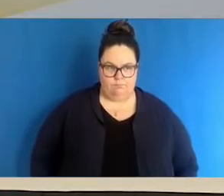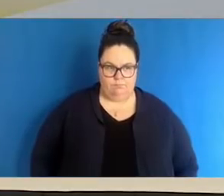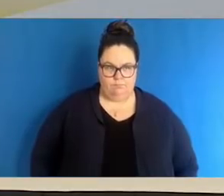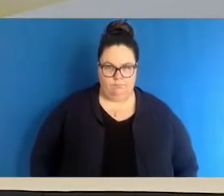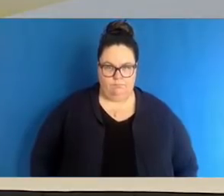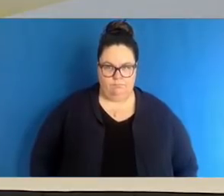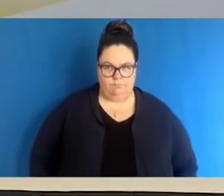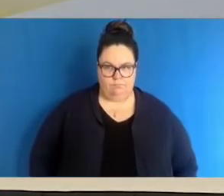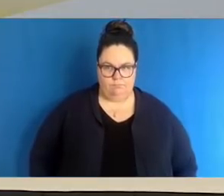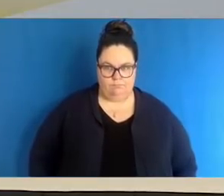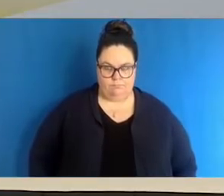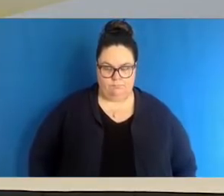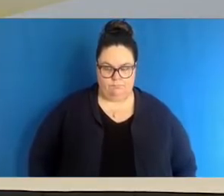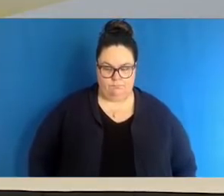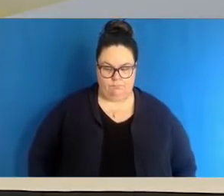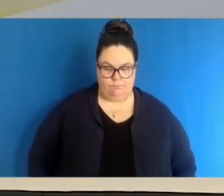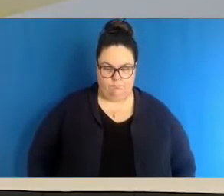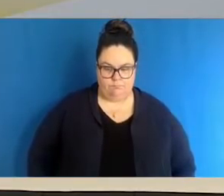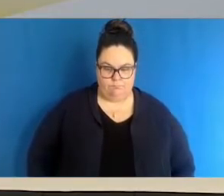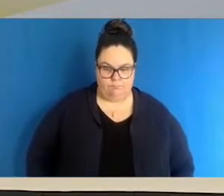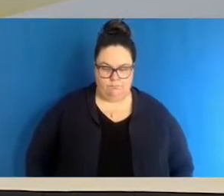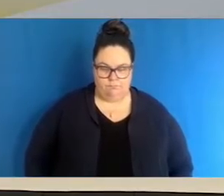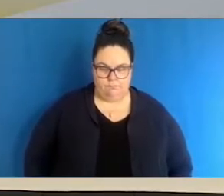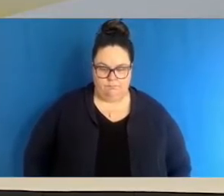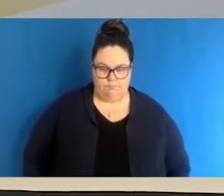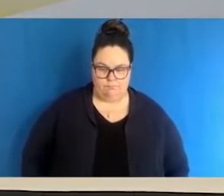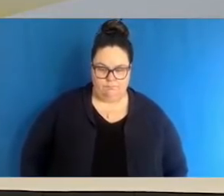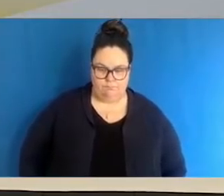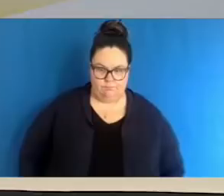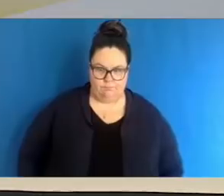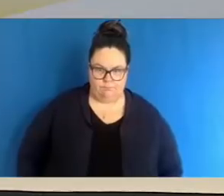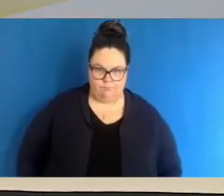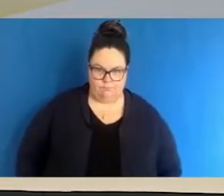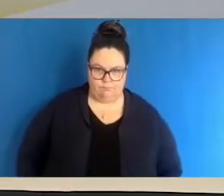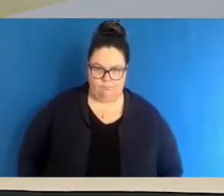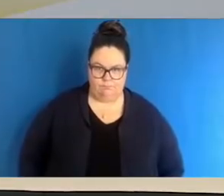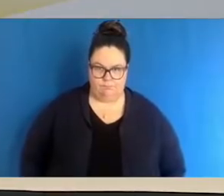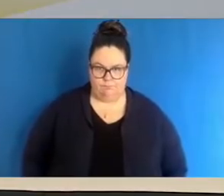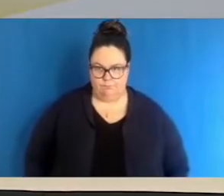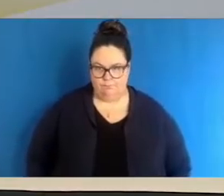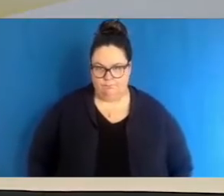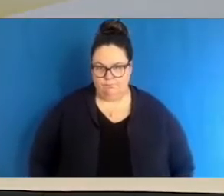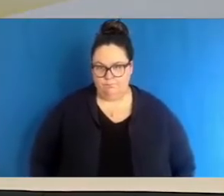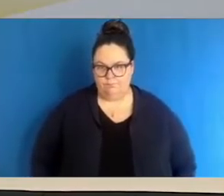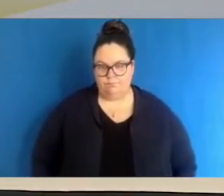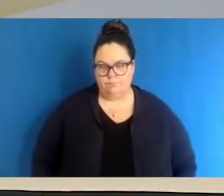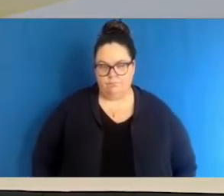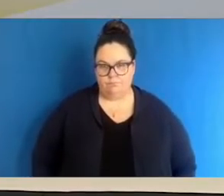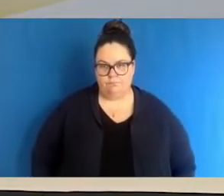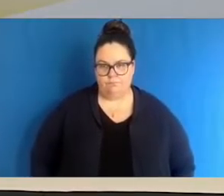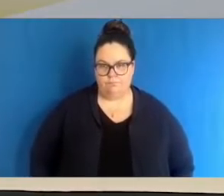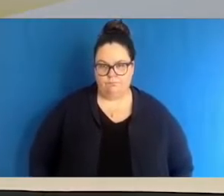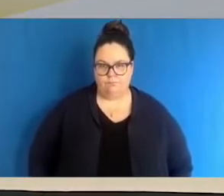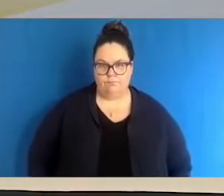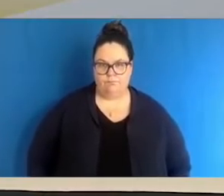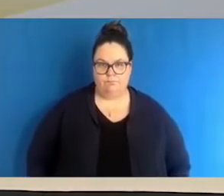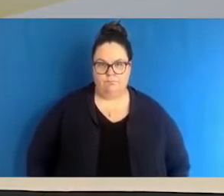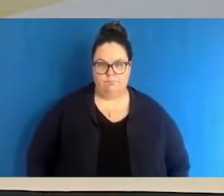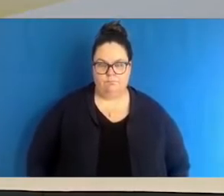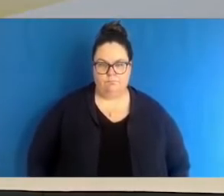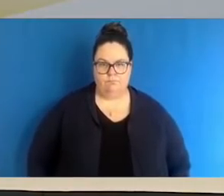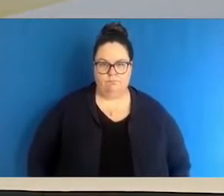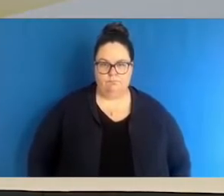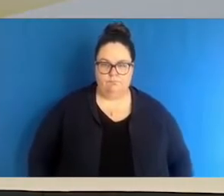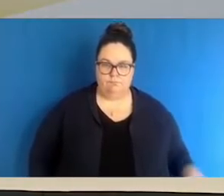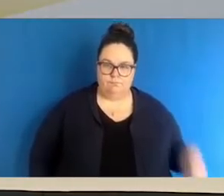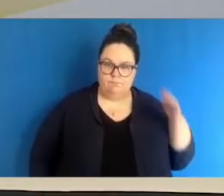de faire. Et puis, mais on s'inquiète un peu à cause des nombres de cas